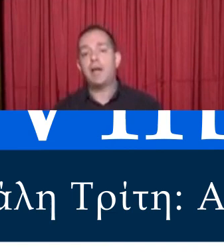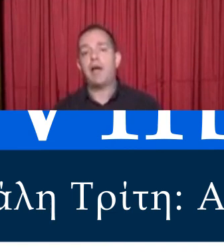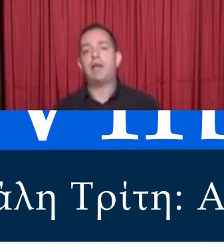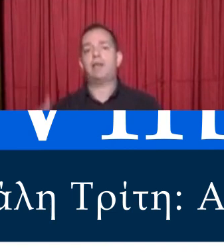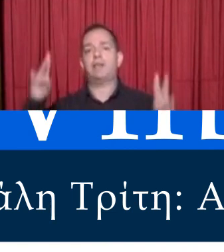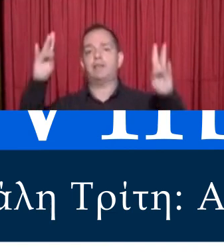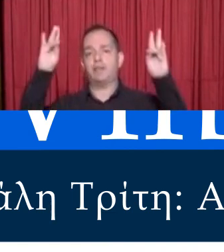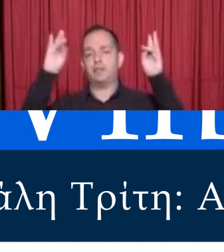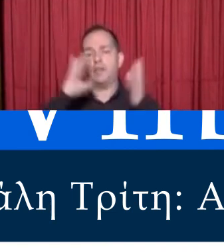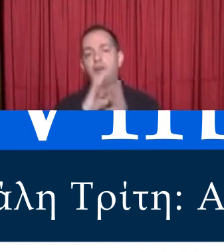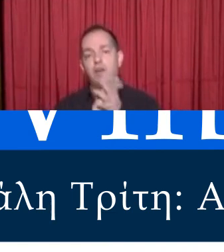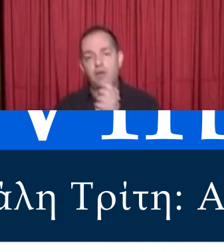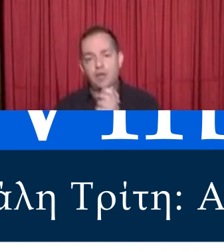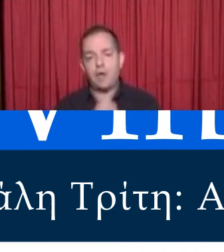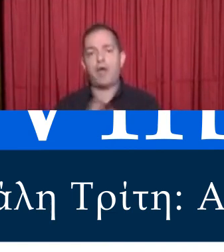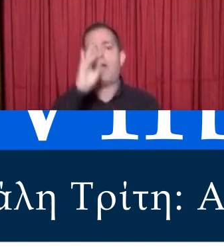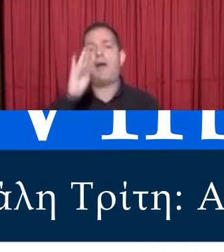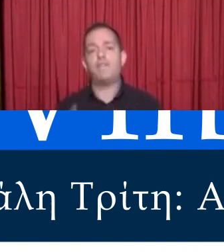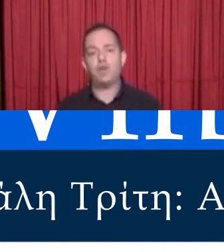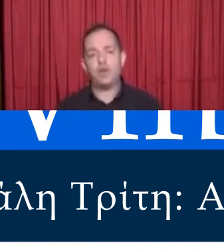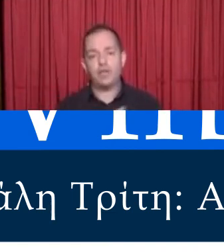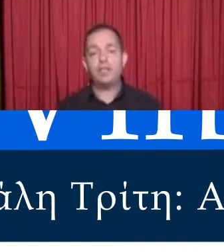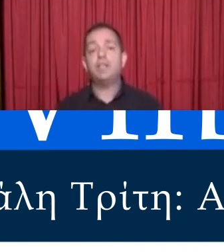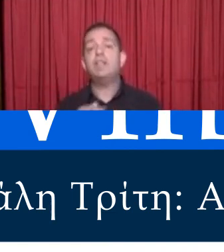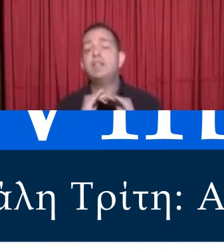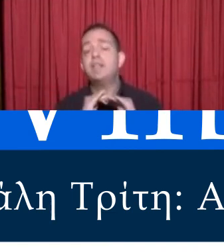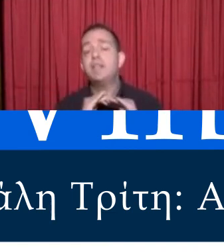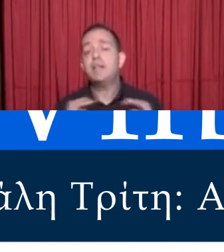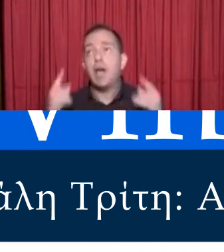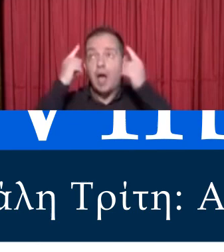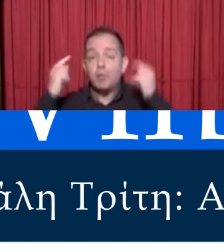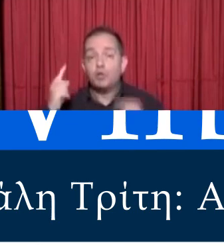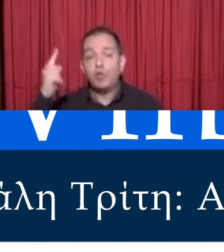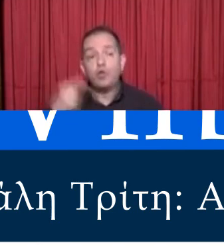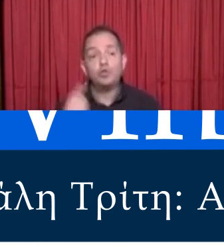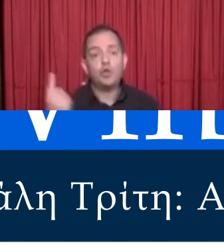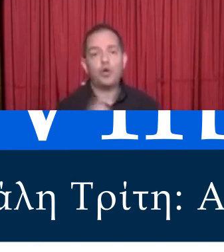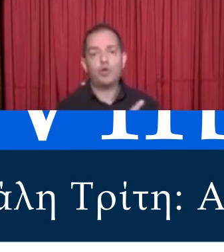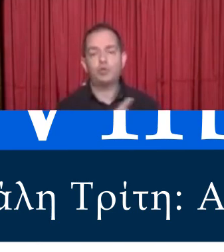Ανάσταση, χρόνια πολλά και ευλογημένα. Ειρήνη από Θεού της πάσης.